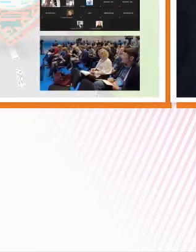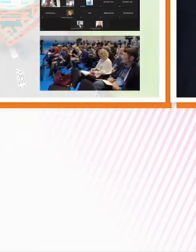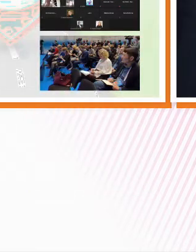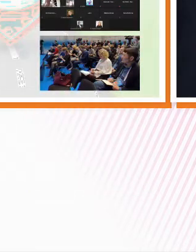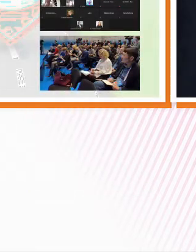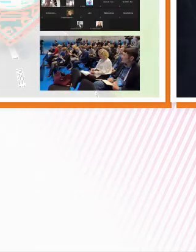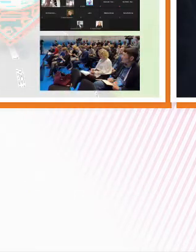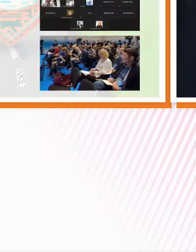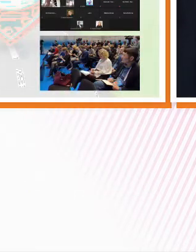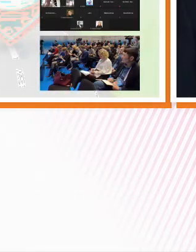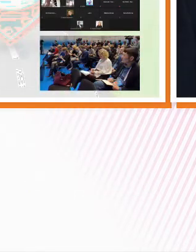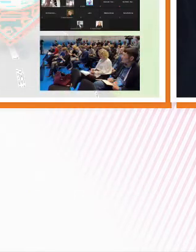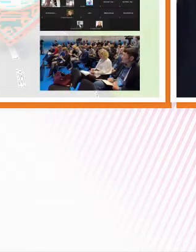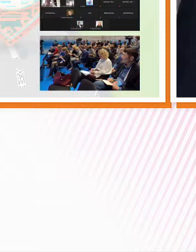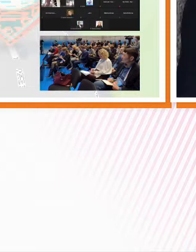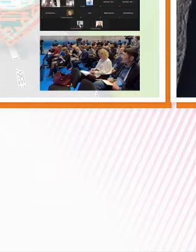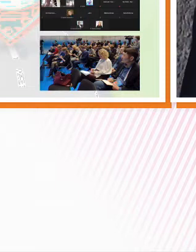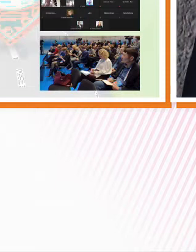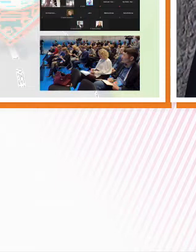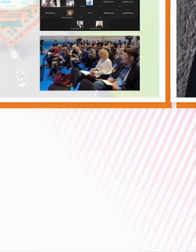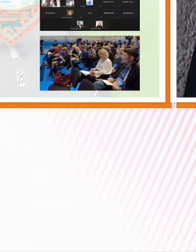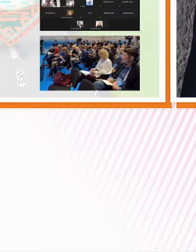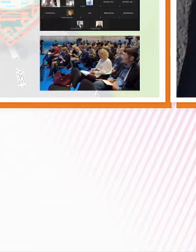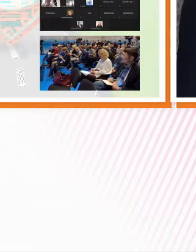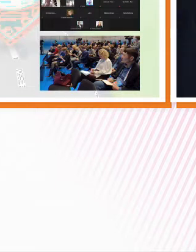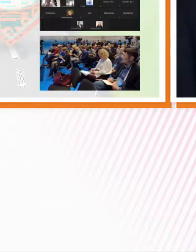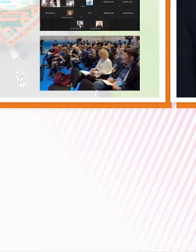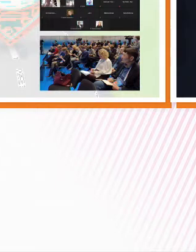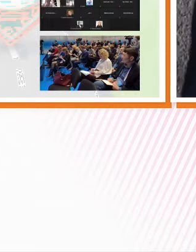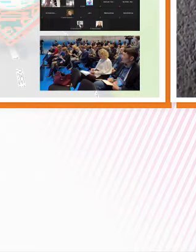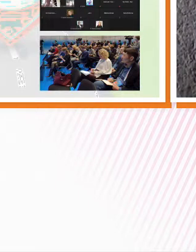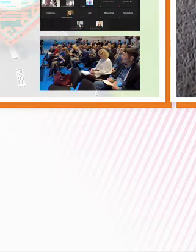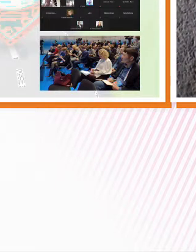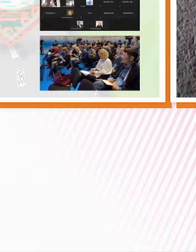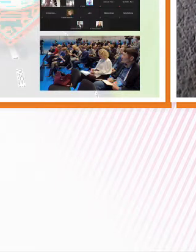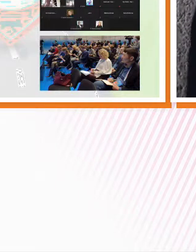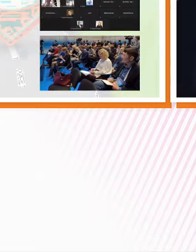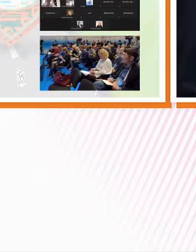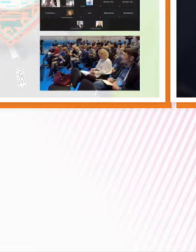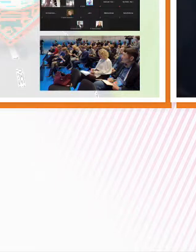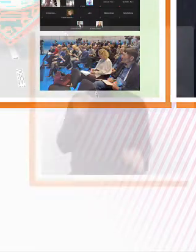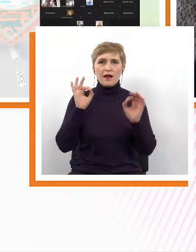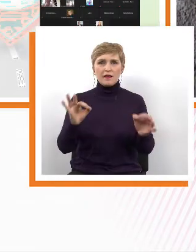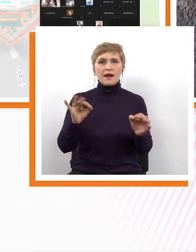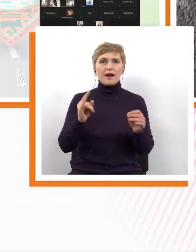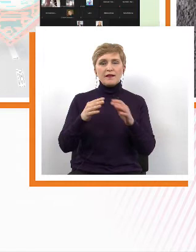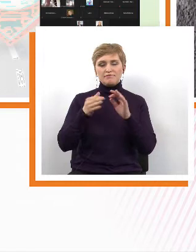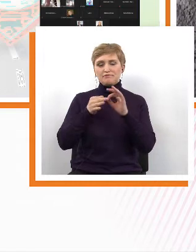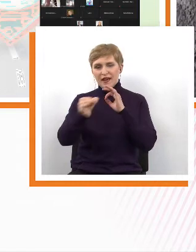года. Арктика, как вы знаете, это как раз та самая глубинка, регионы, провинция, как называют. Это регионы с